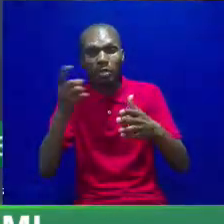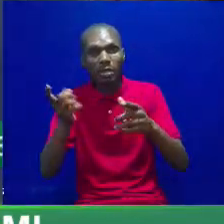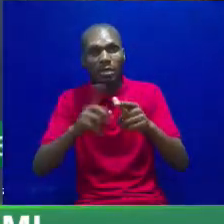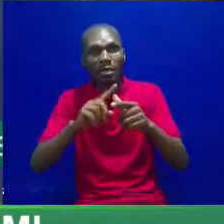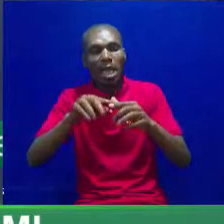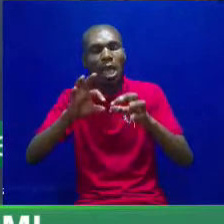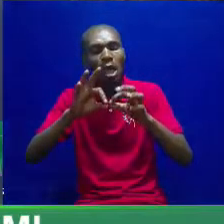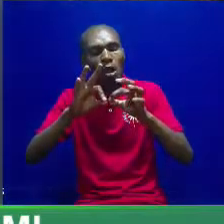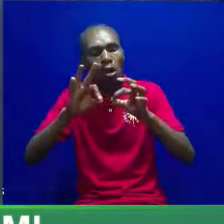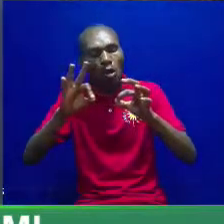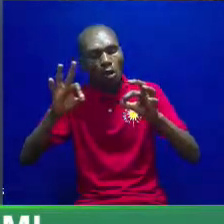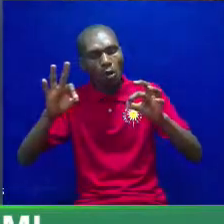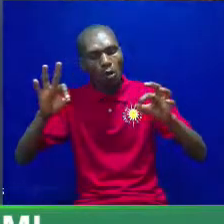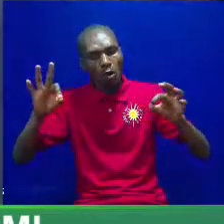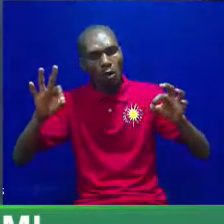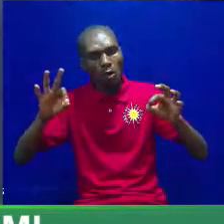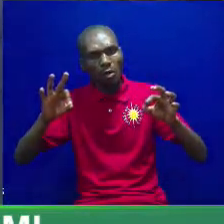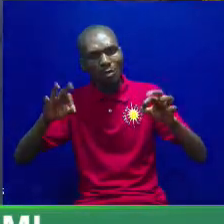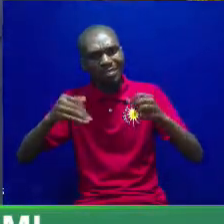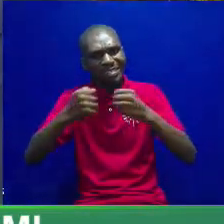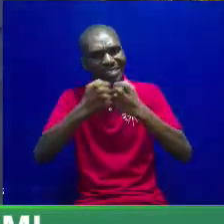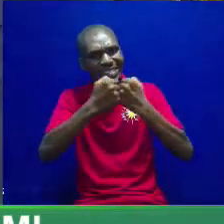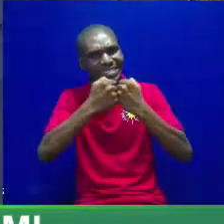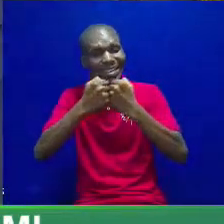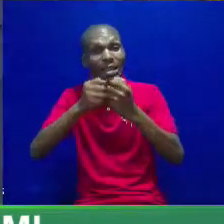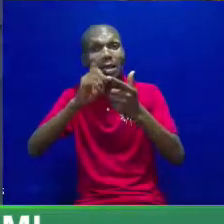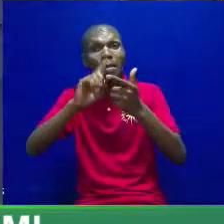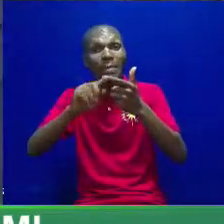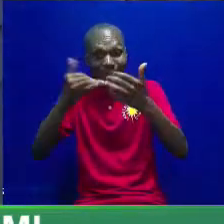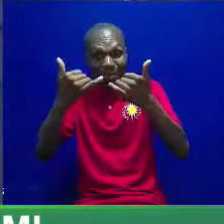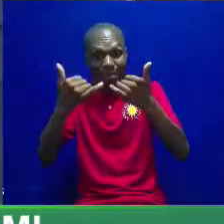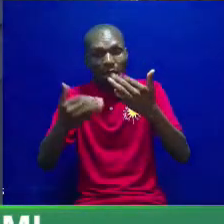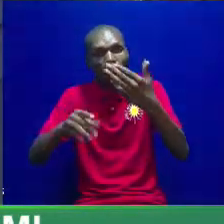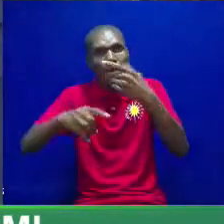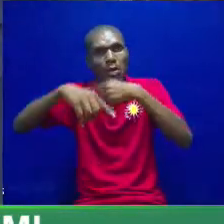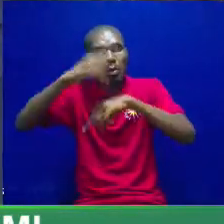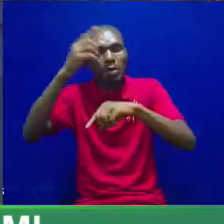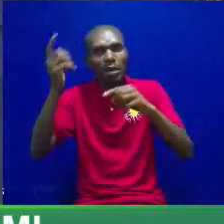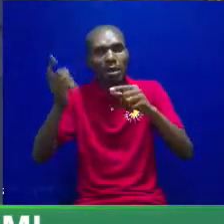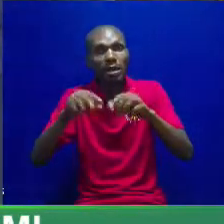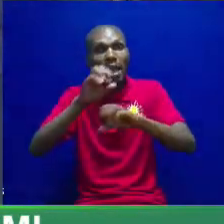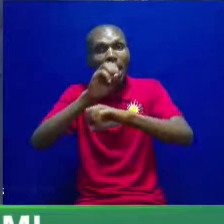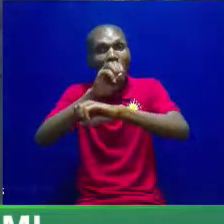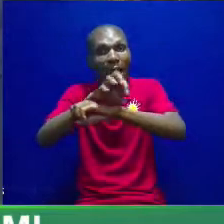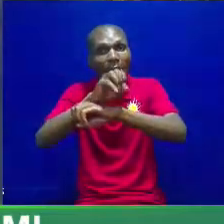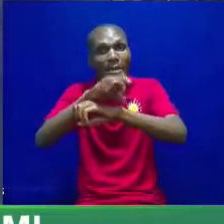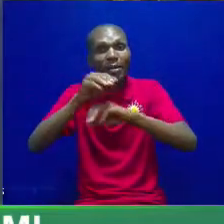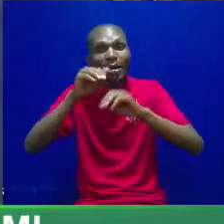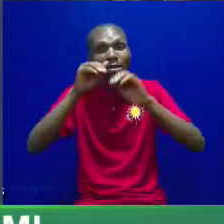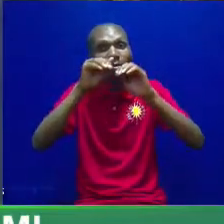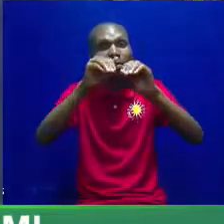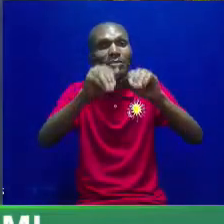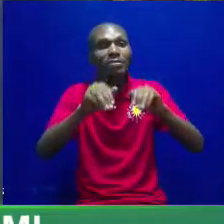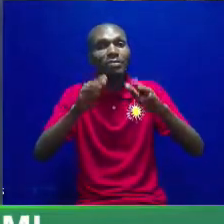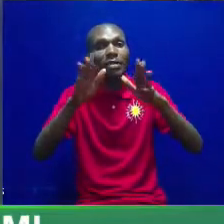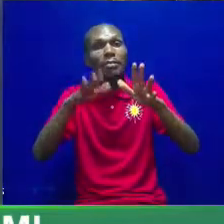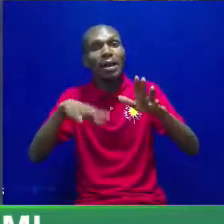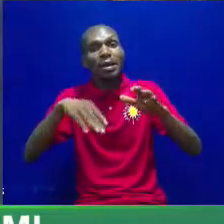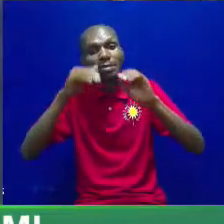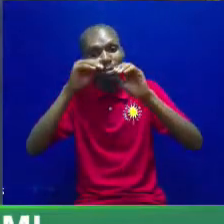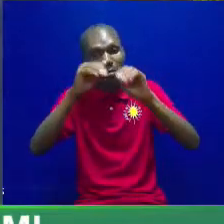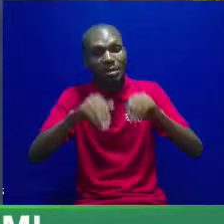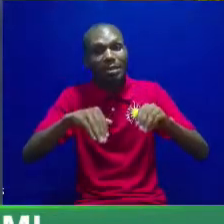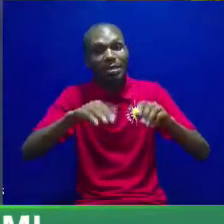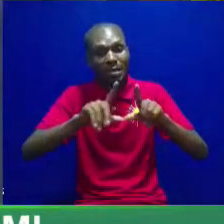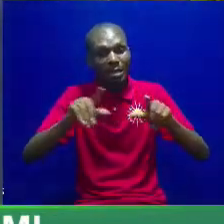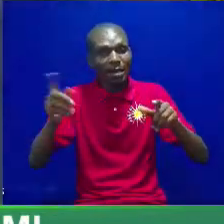long and winding, but finally we have succeeded. What I can advise the farmers is to go and secure their land and develop it